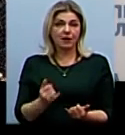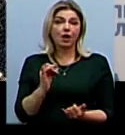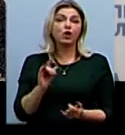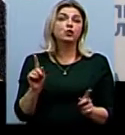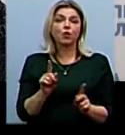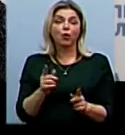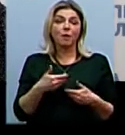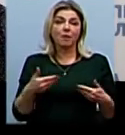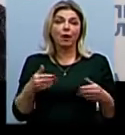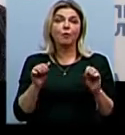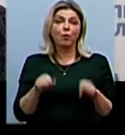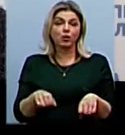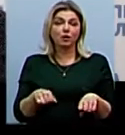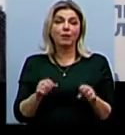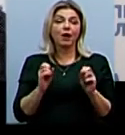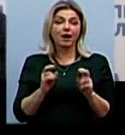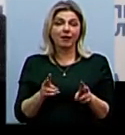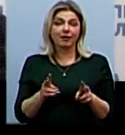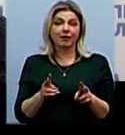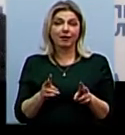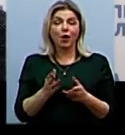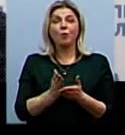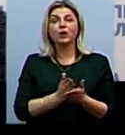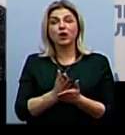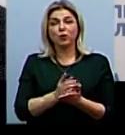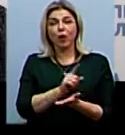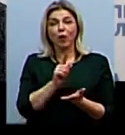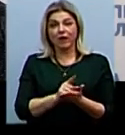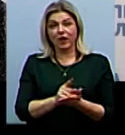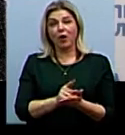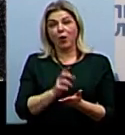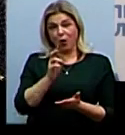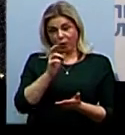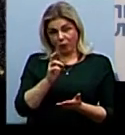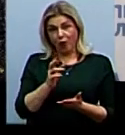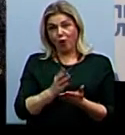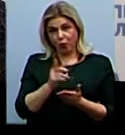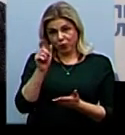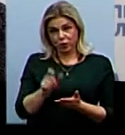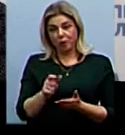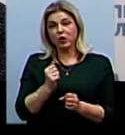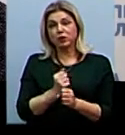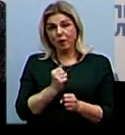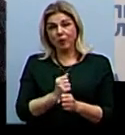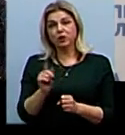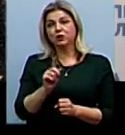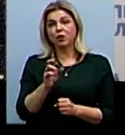ми можемо, як посадові особи, я зараз є посадовою особою, зробити для того,